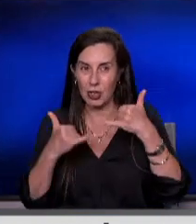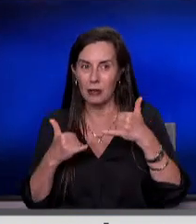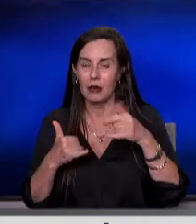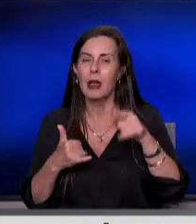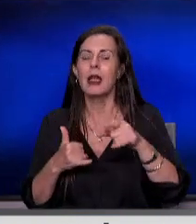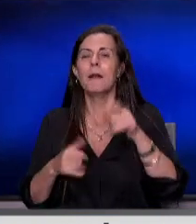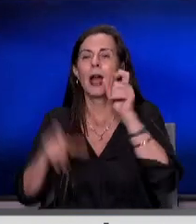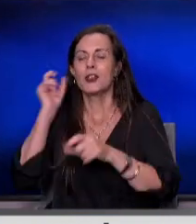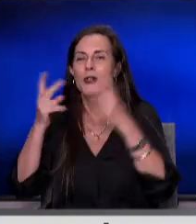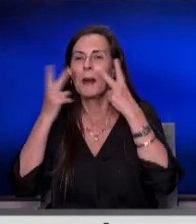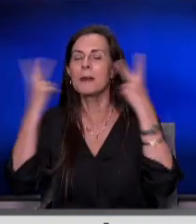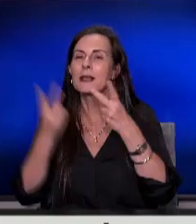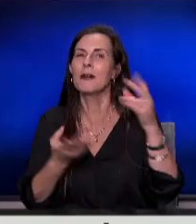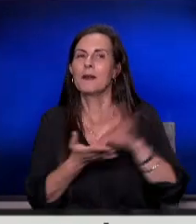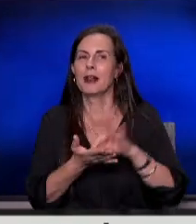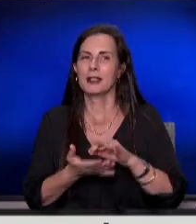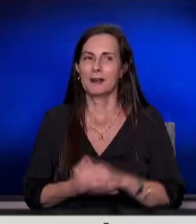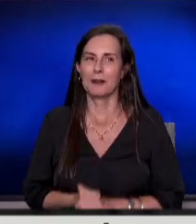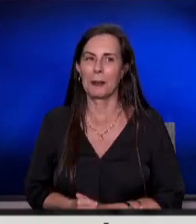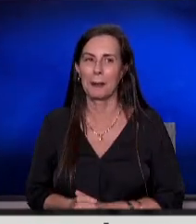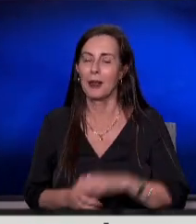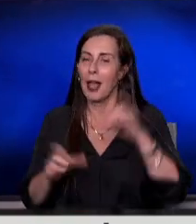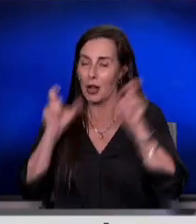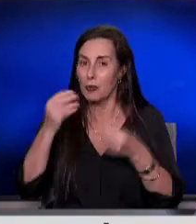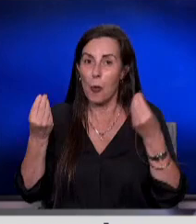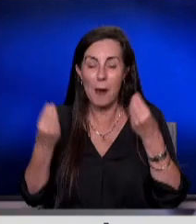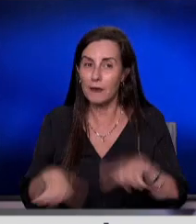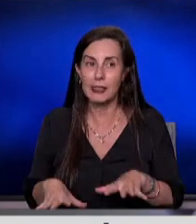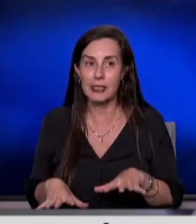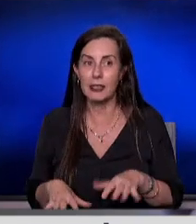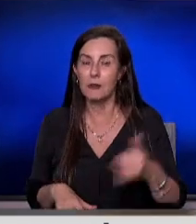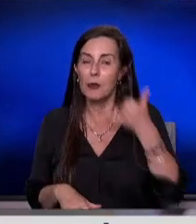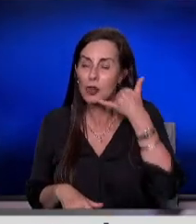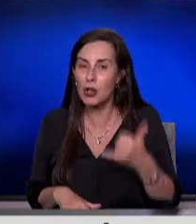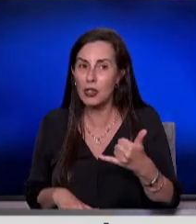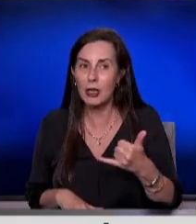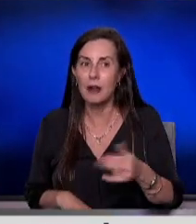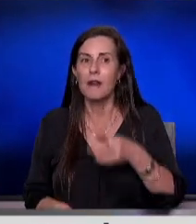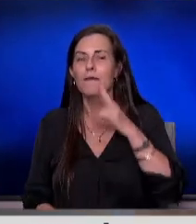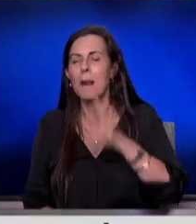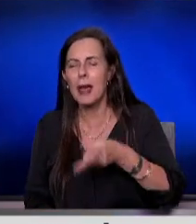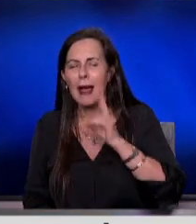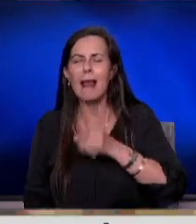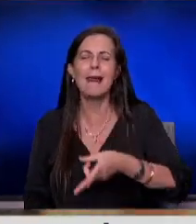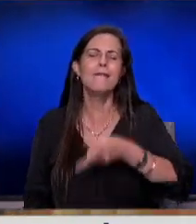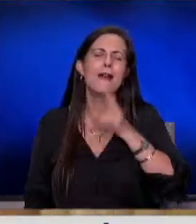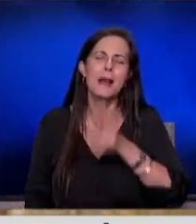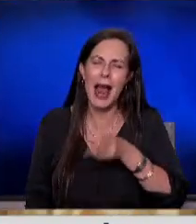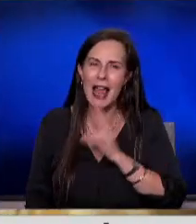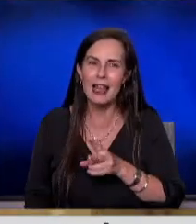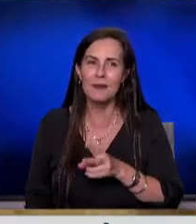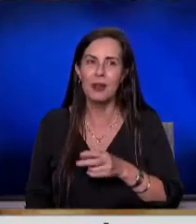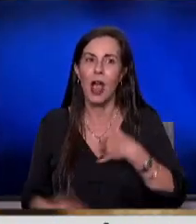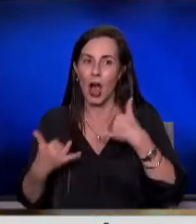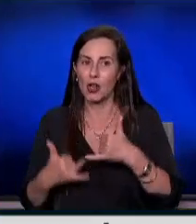לקו הם שמחפשים את מפעל הפיס. אנשים היו מפסידים או משהו כזה, היו מתקשרים, ומה זה מקללים ודברים. שאנחנו